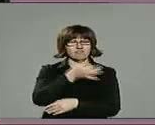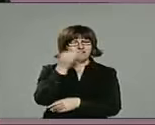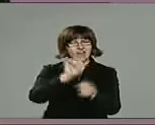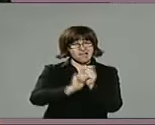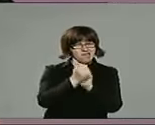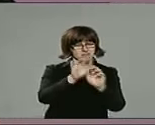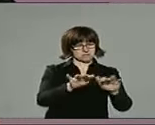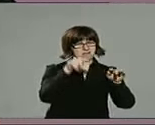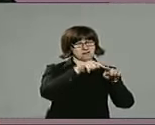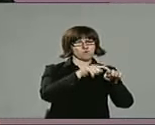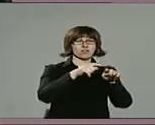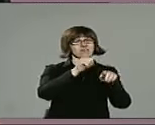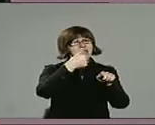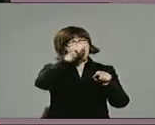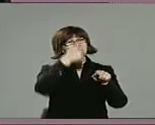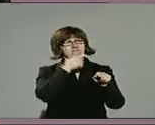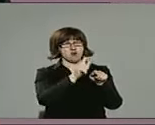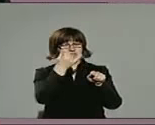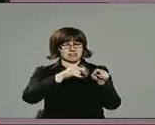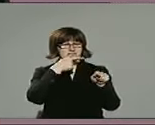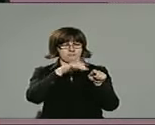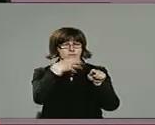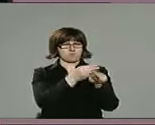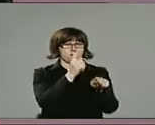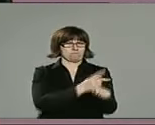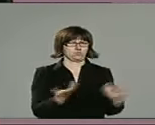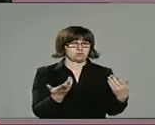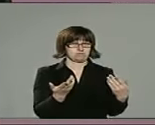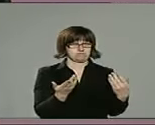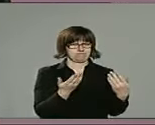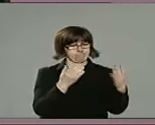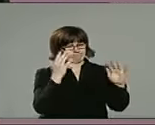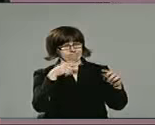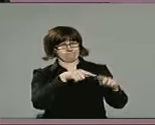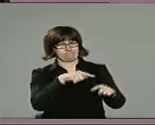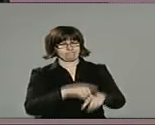erste und auch das letzte Wort haben, liebe Genossinnen und Genossen.